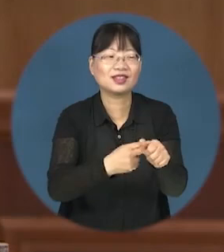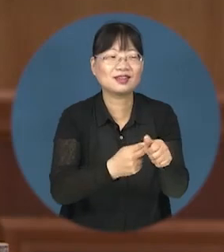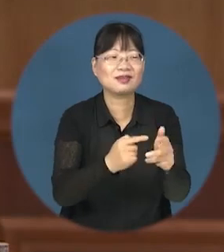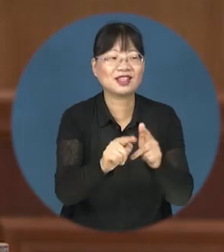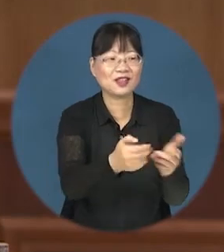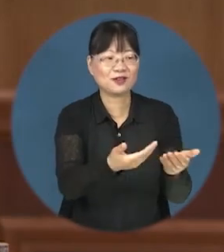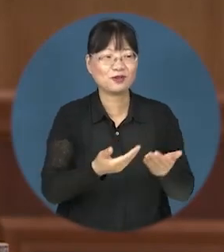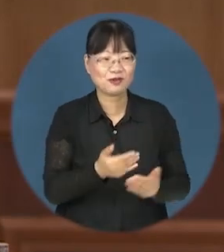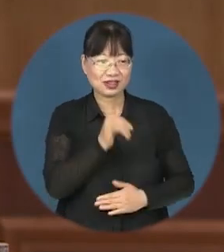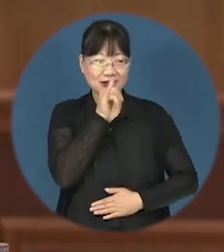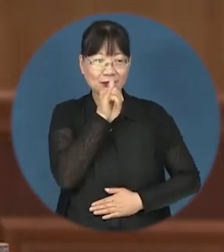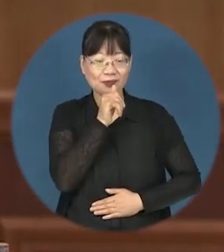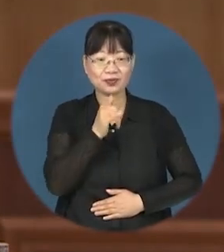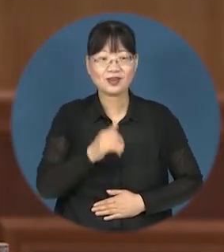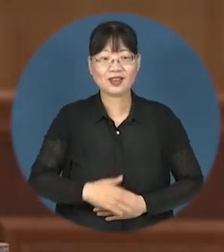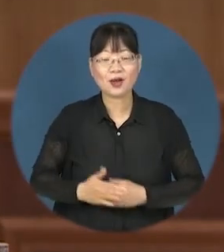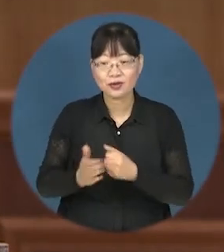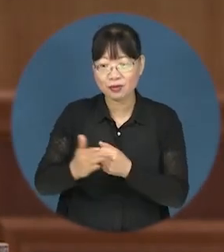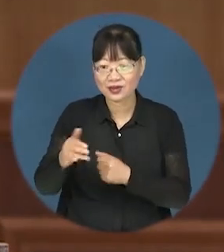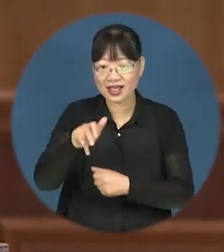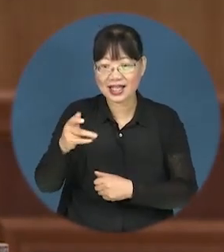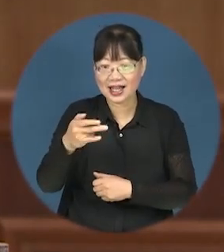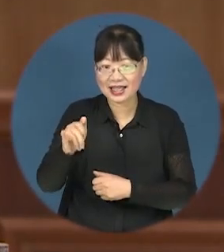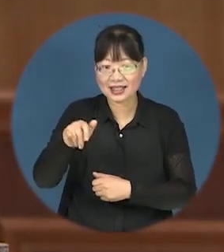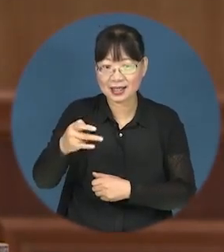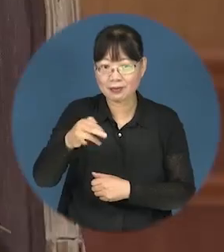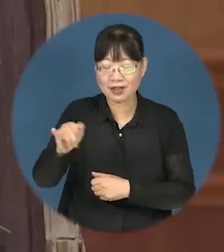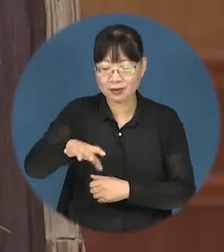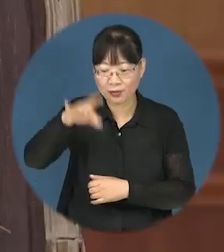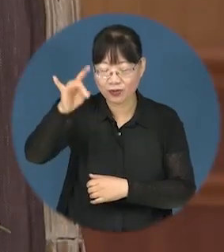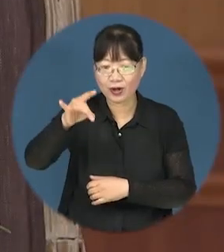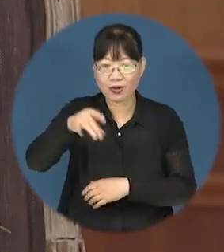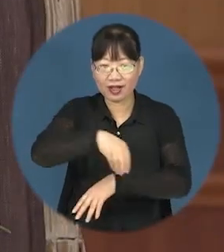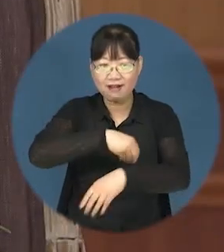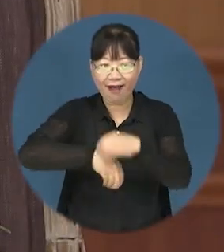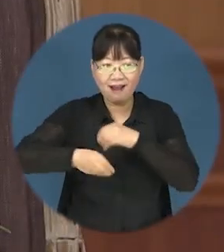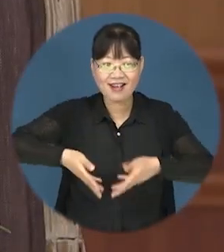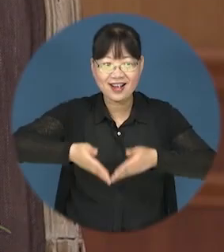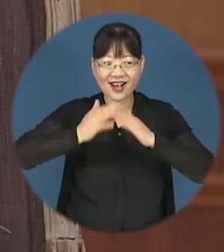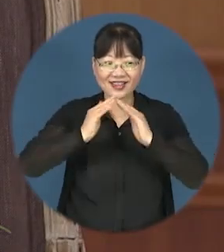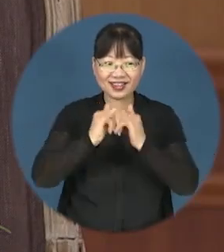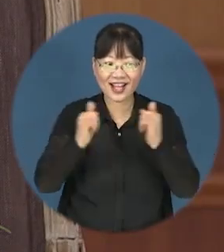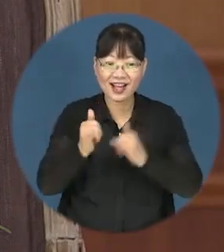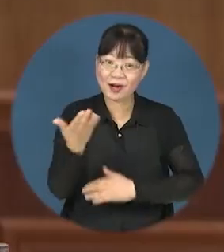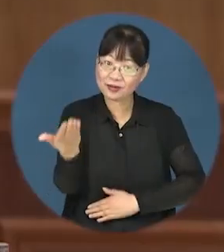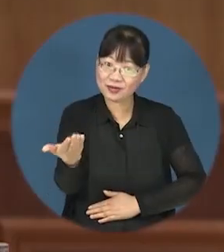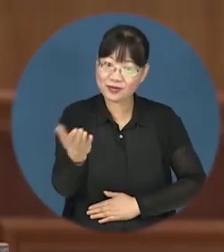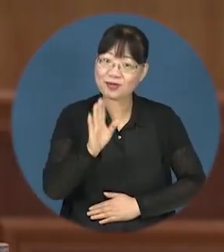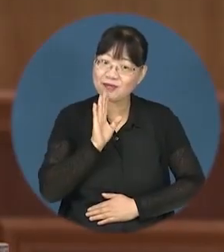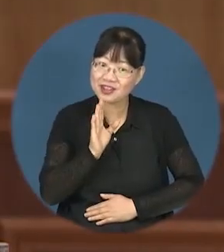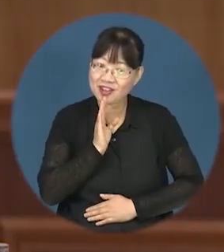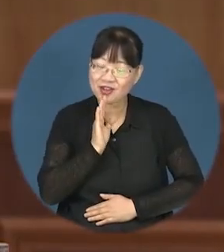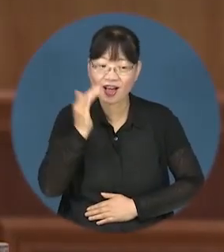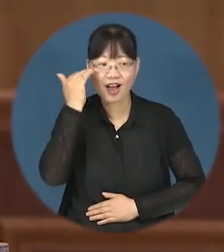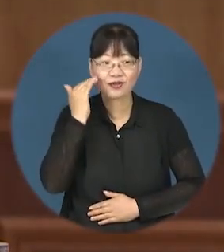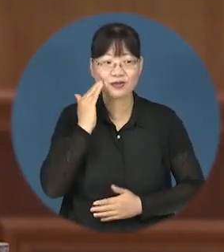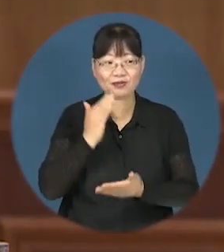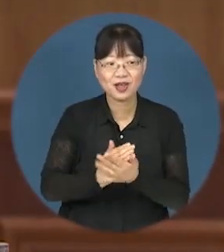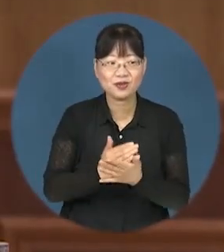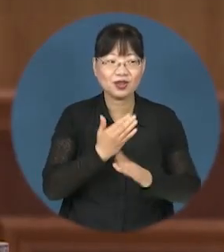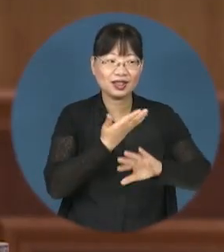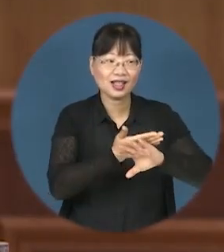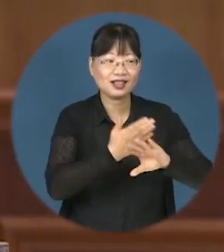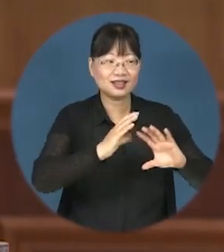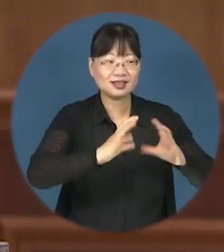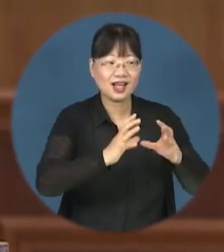누구보다 걸 먼저 하신 개척자 로군요 아 제가 그때 그렇게 볼 수 있을까요 내 우리나라 말고 외국